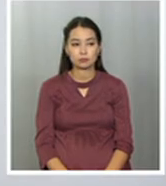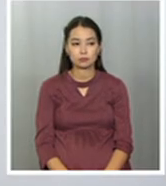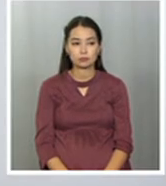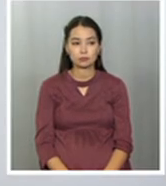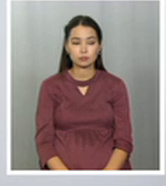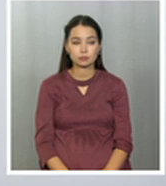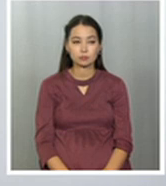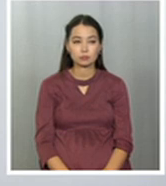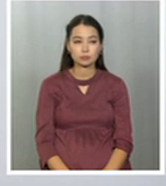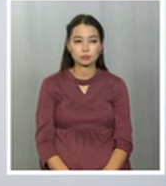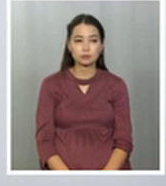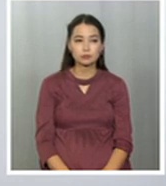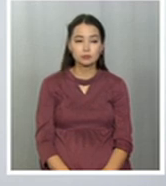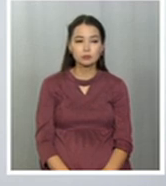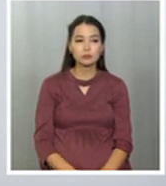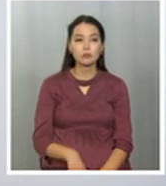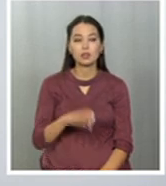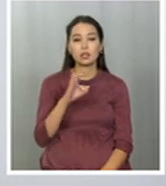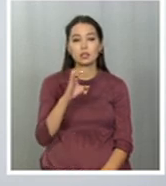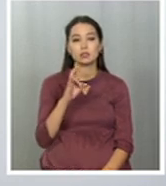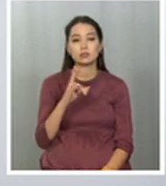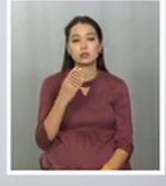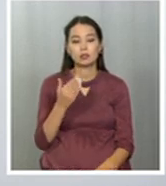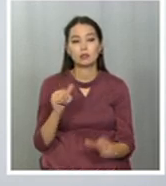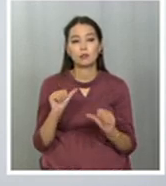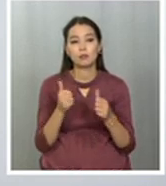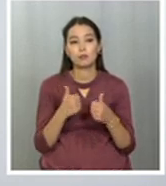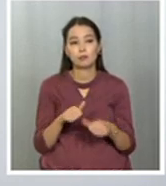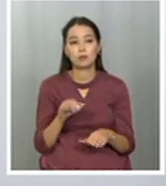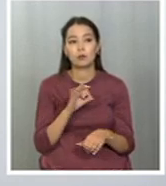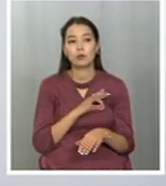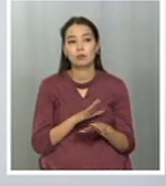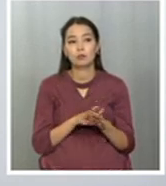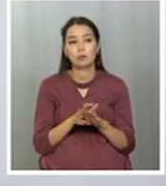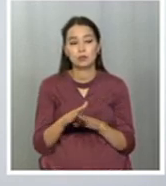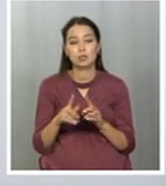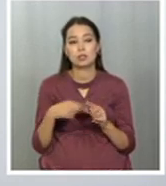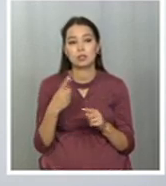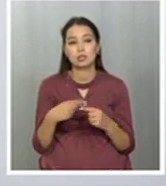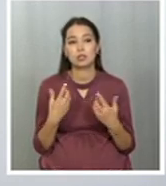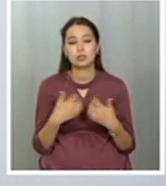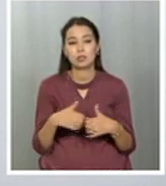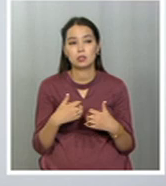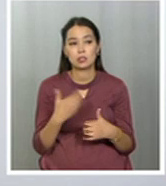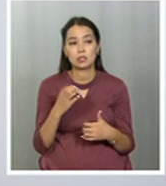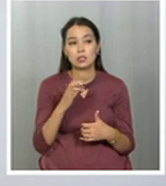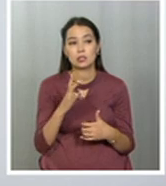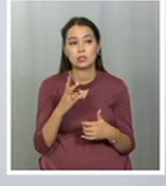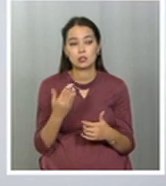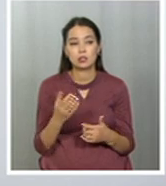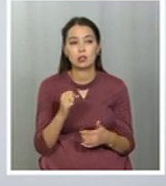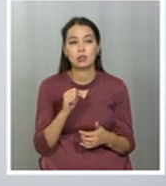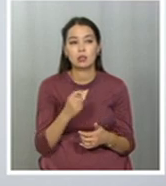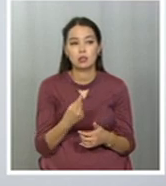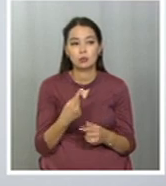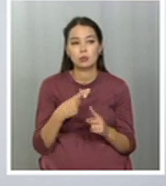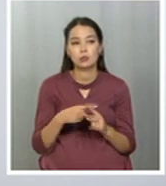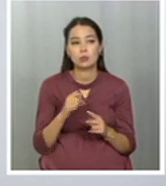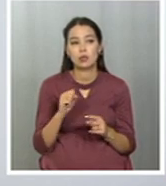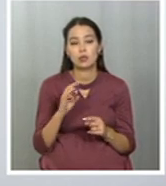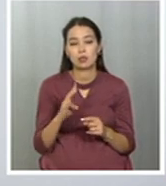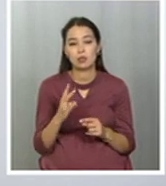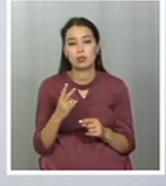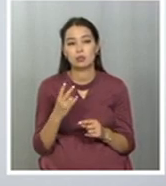формуласын пайдалану арқылы келесі теңдеуді құрамыз. Яғни SN-нің орнында бізде А1 қосылған АН